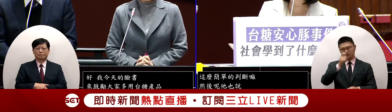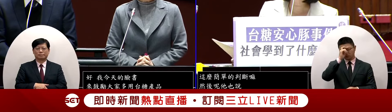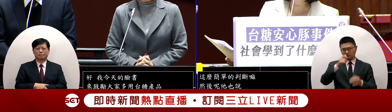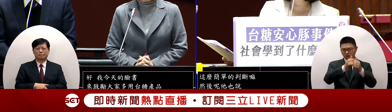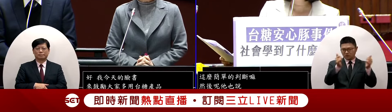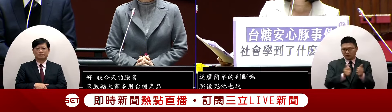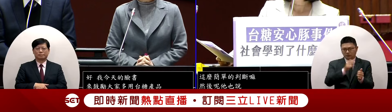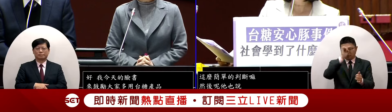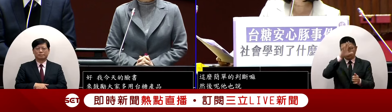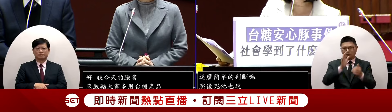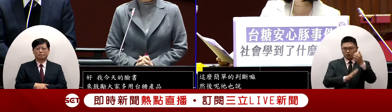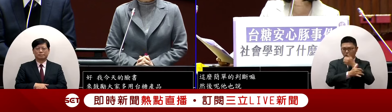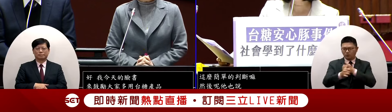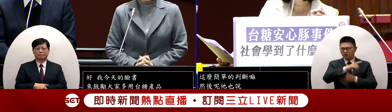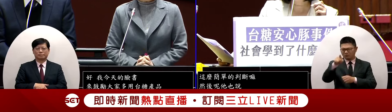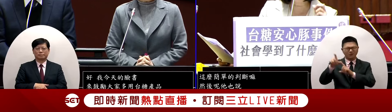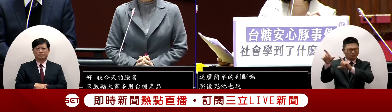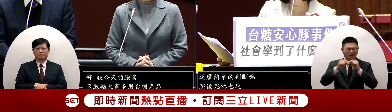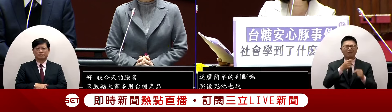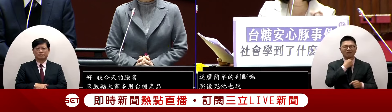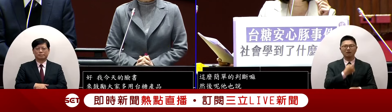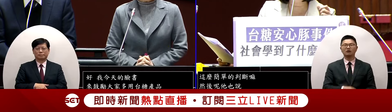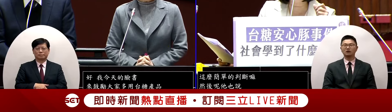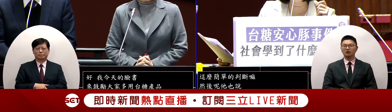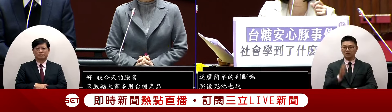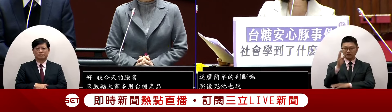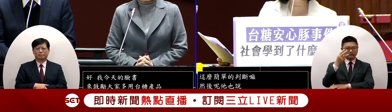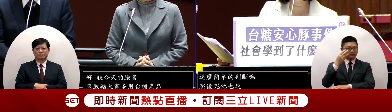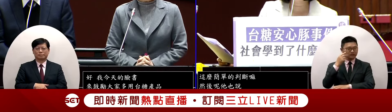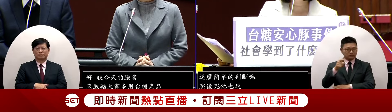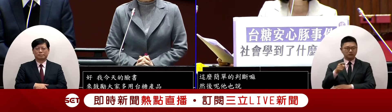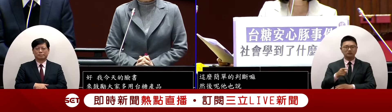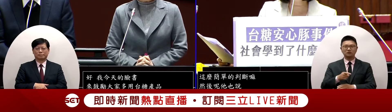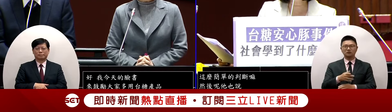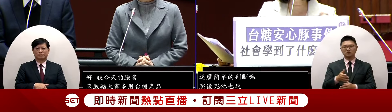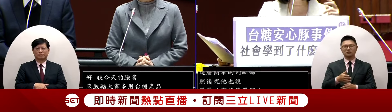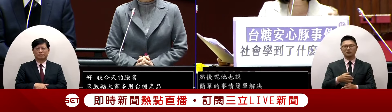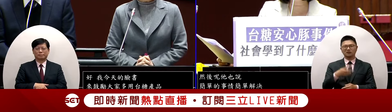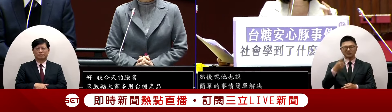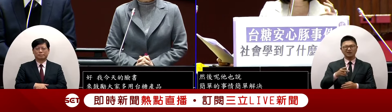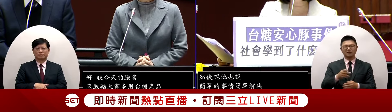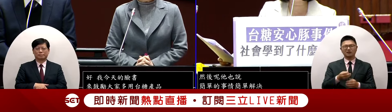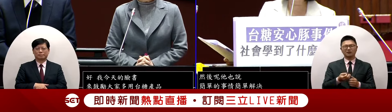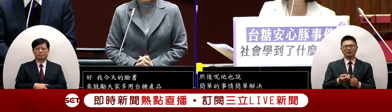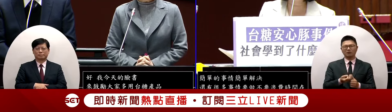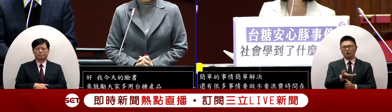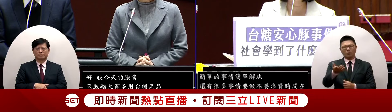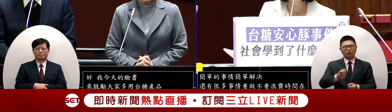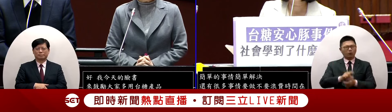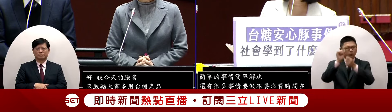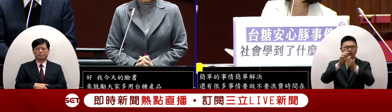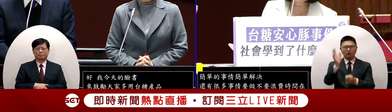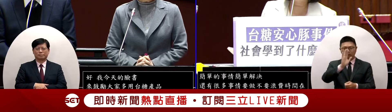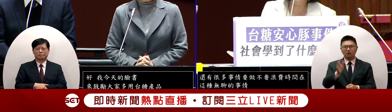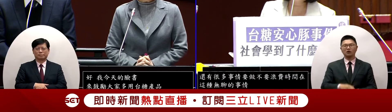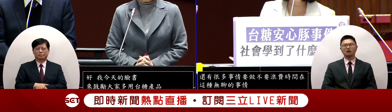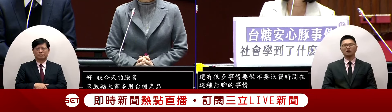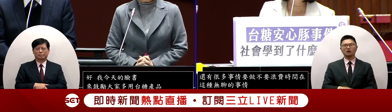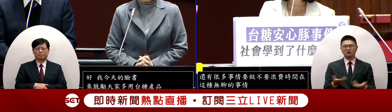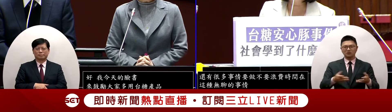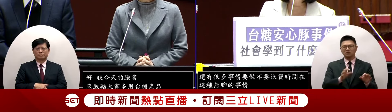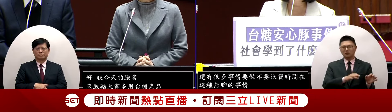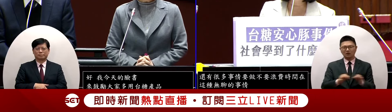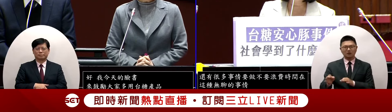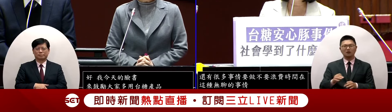要听。我们希望政治上也要停损，不要让意识再空转。我们让整个事